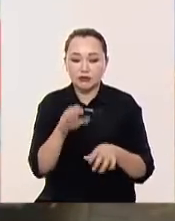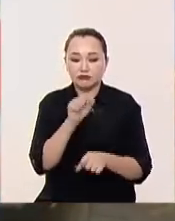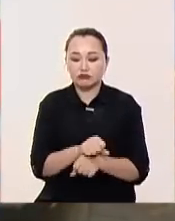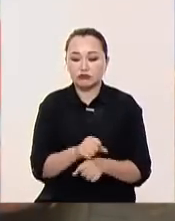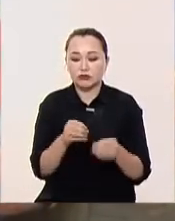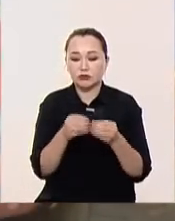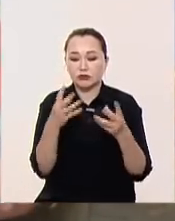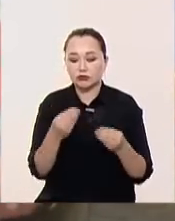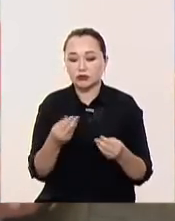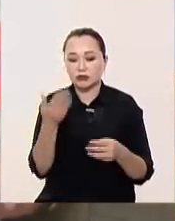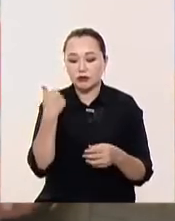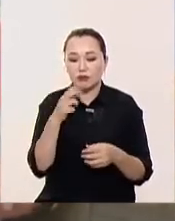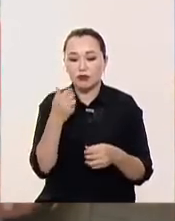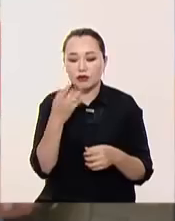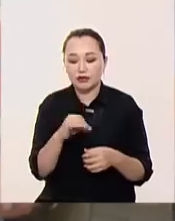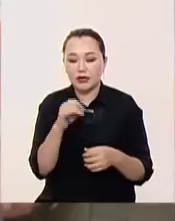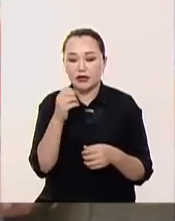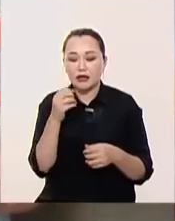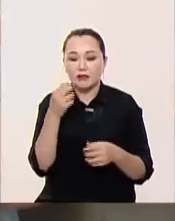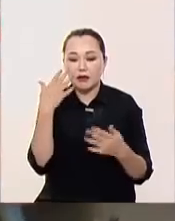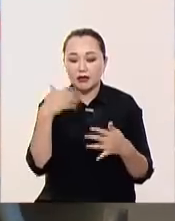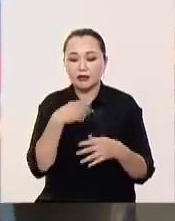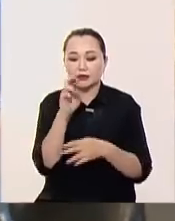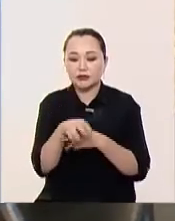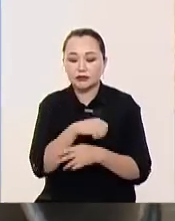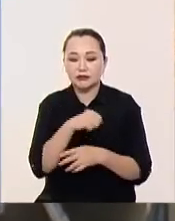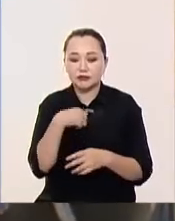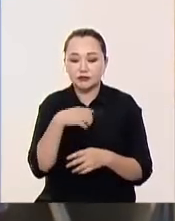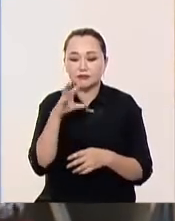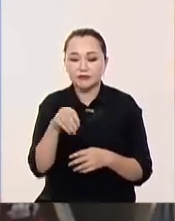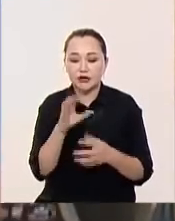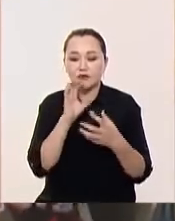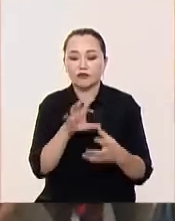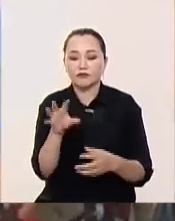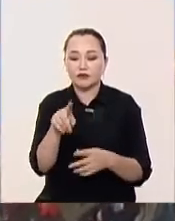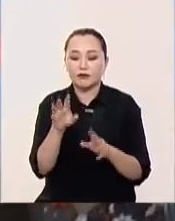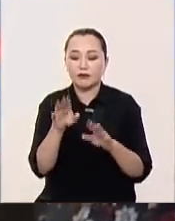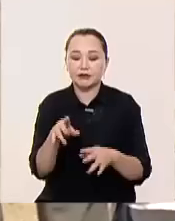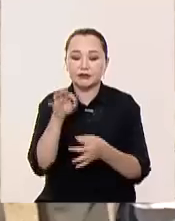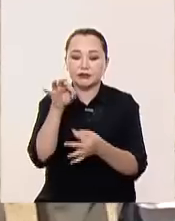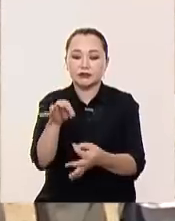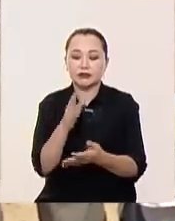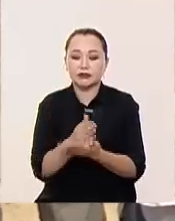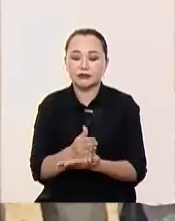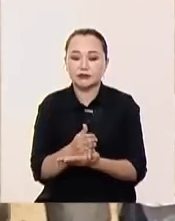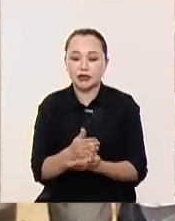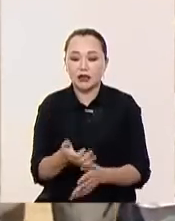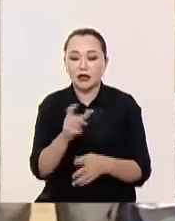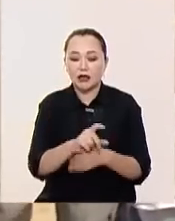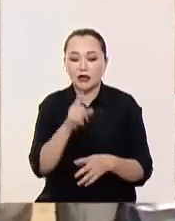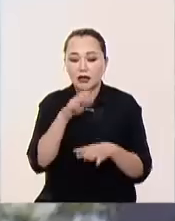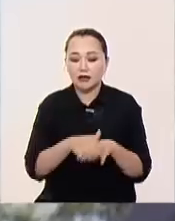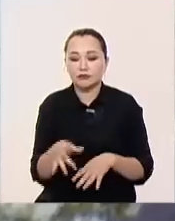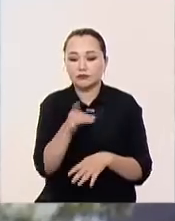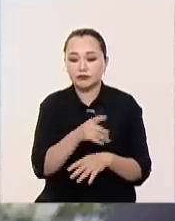тастады. Мен бұрында іске автопаркке бардым өзім. Бүткіл біздің автобустар барлығы со жаққа қойып қойған. Округ әкімі қоғамдық